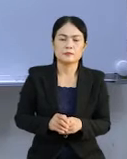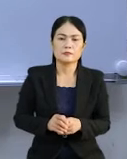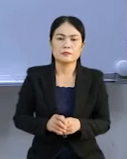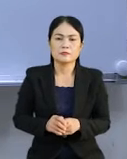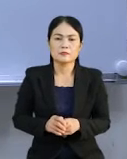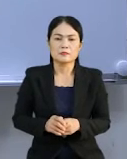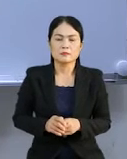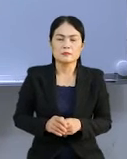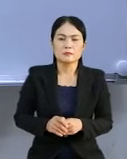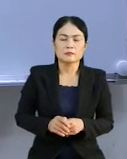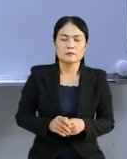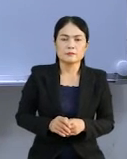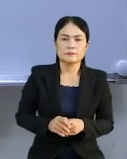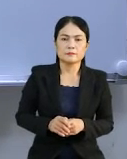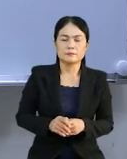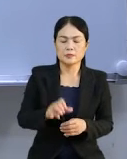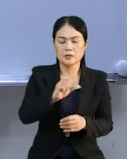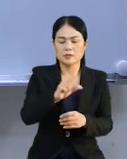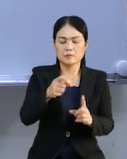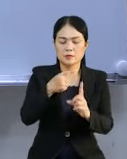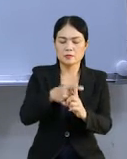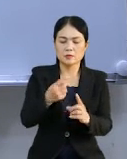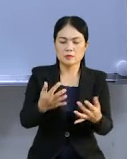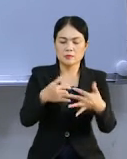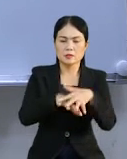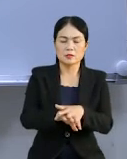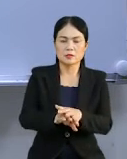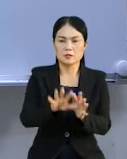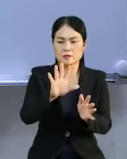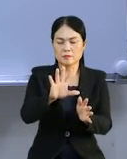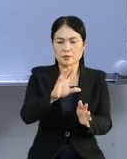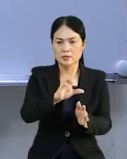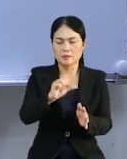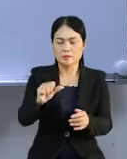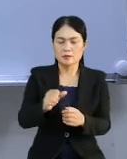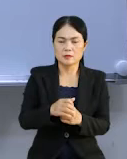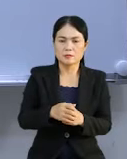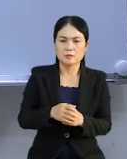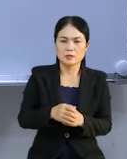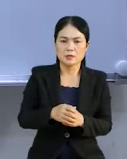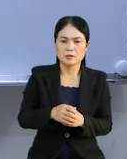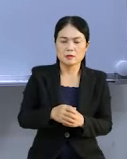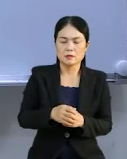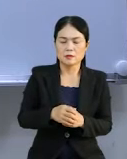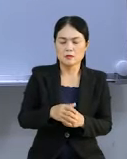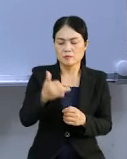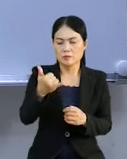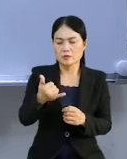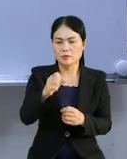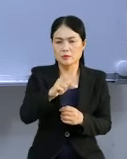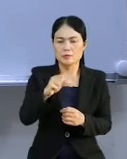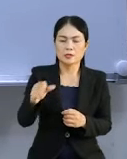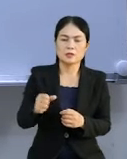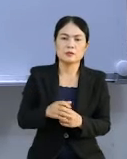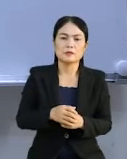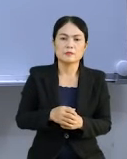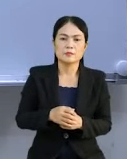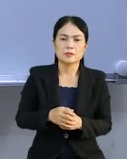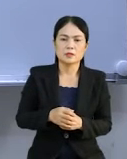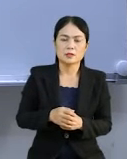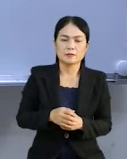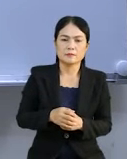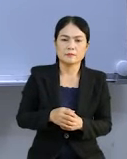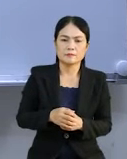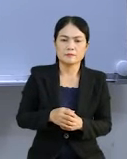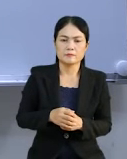Chừng dục cổ đạp rạ mơn mơn bốc chô khuyên sần tử. Nít pram mơn bốc nâng mùi, pram mùi mơn. Vì ní chỗ này bạn là